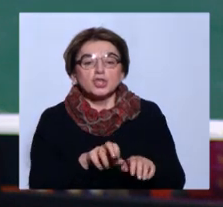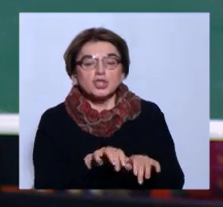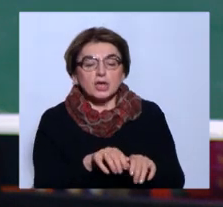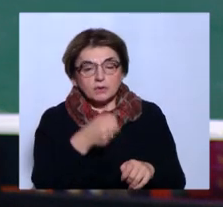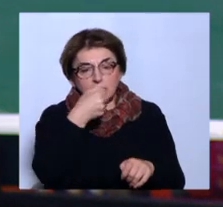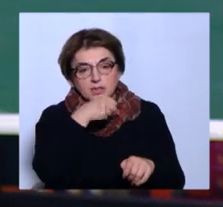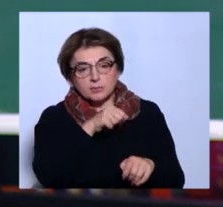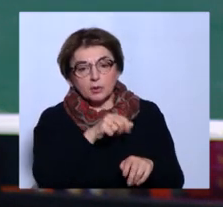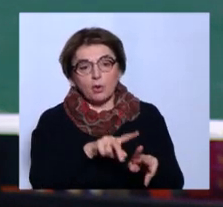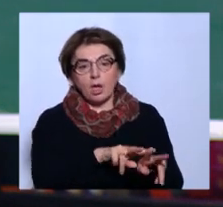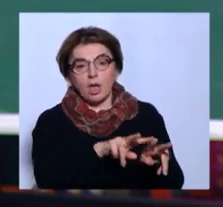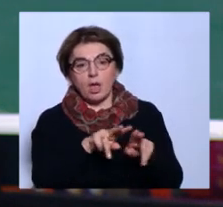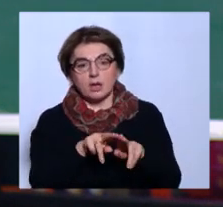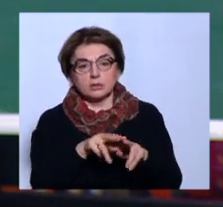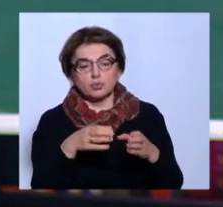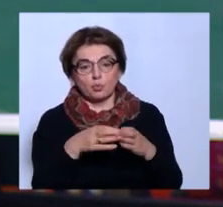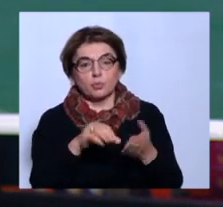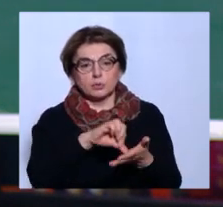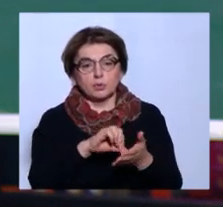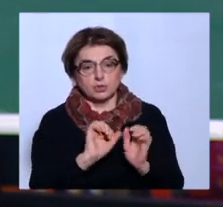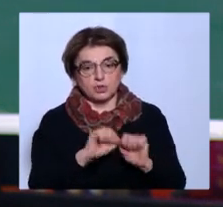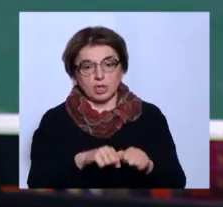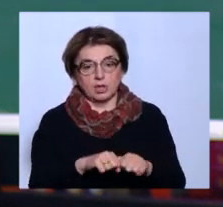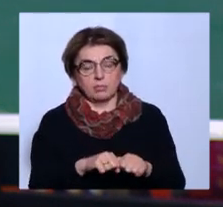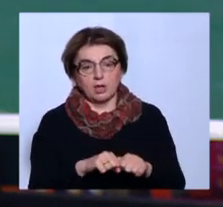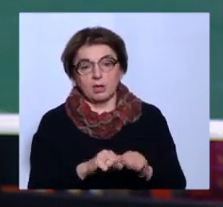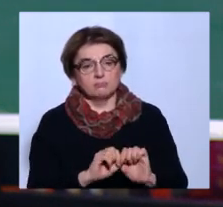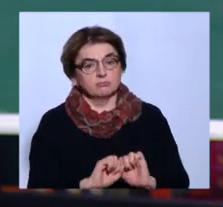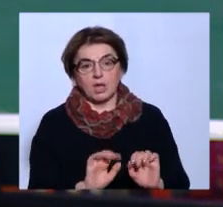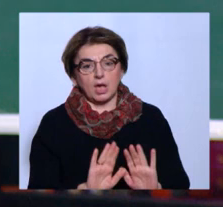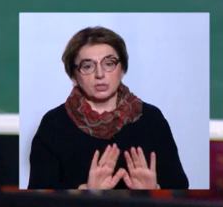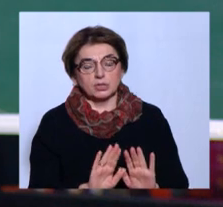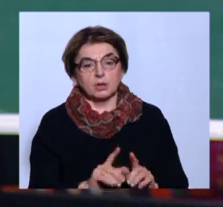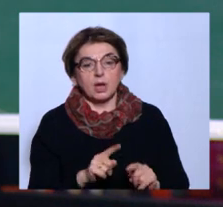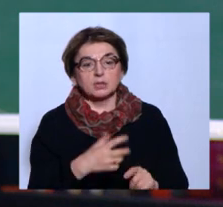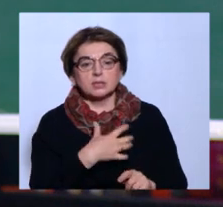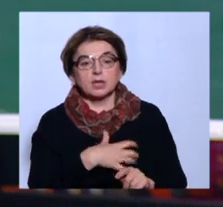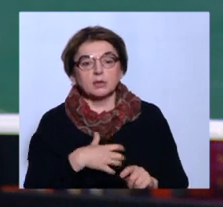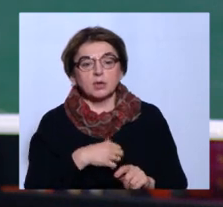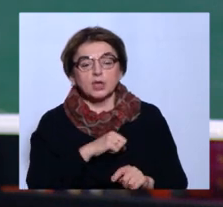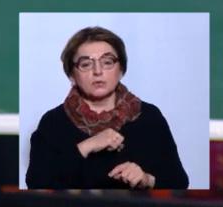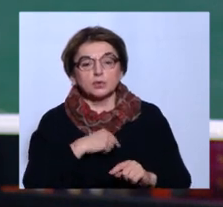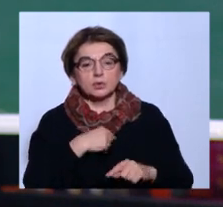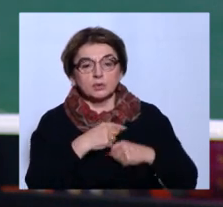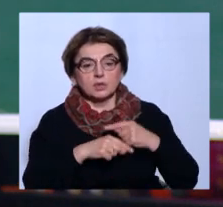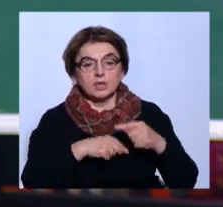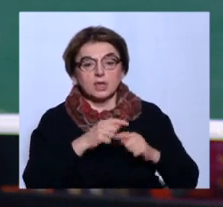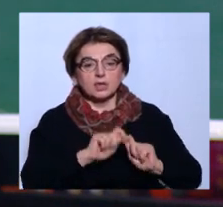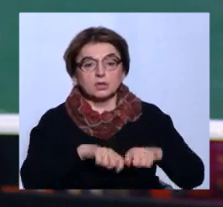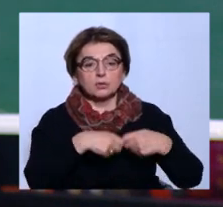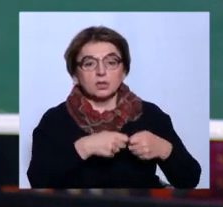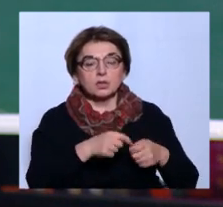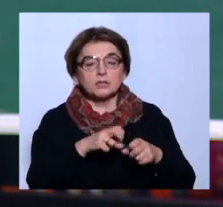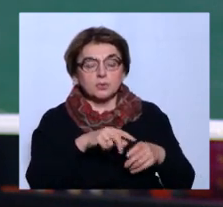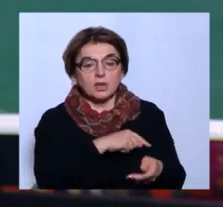სპილო მოიაზრონ ერთ სახეობაში, ხო? ასევე ძალიან მნიშვნელოვანია გენეტიკური კრიტერიუმი.